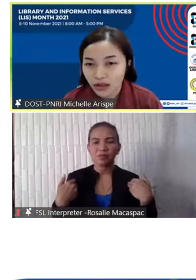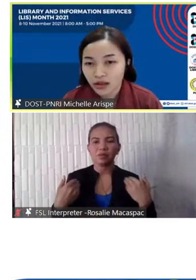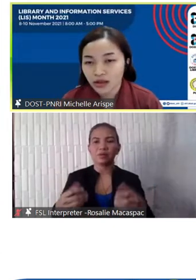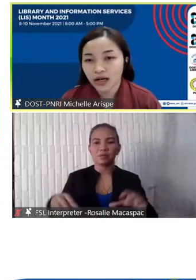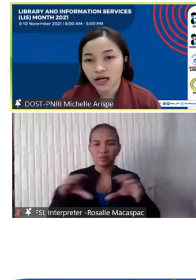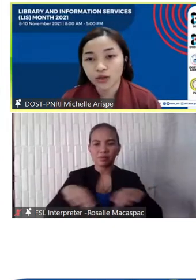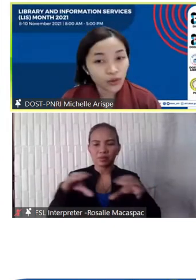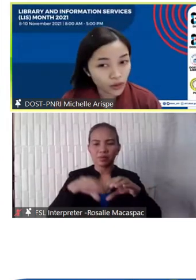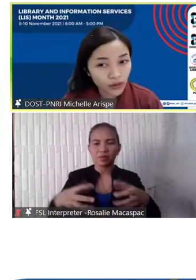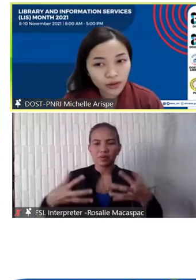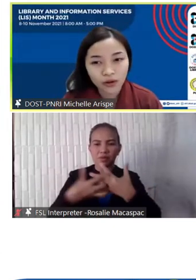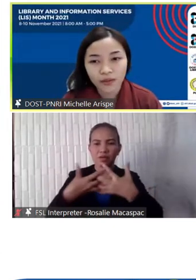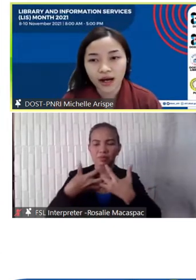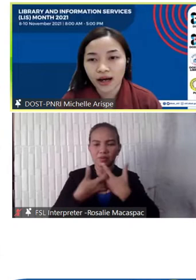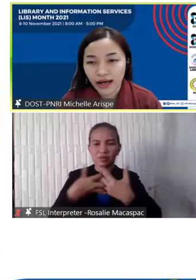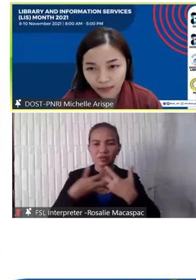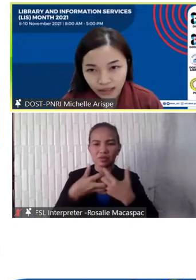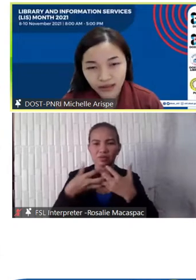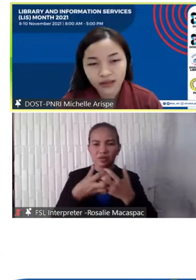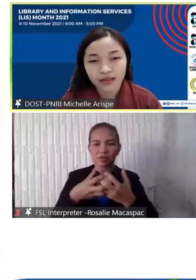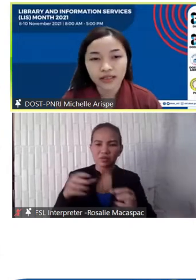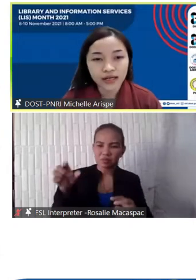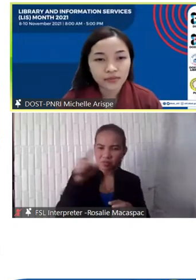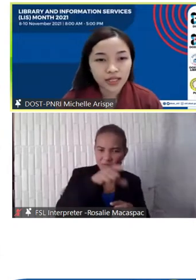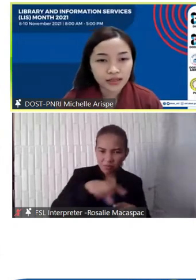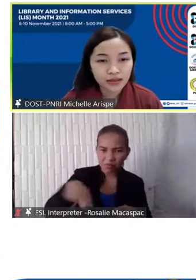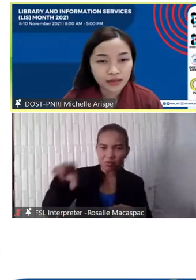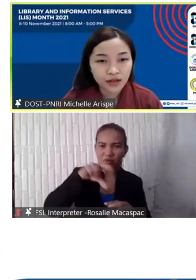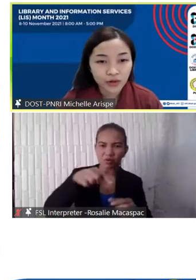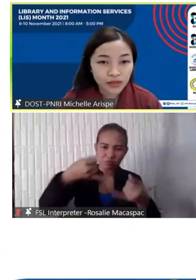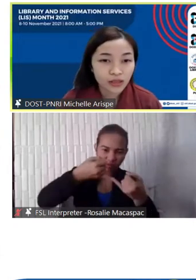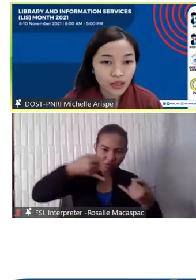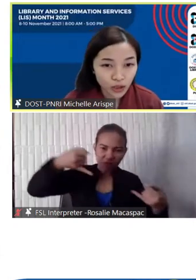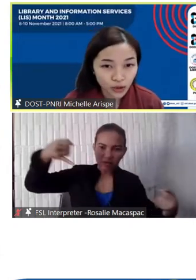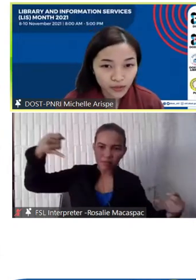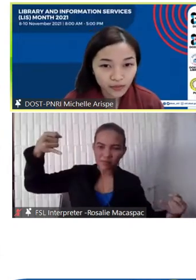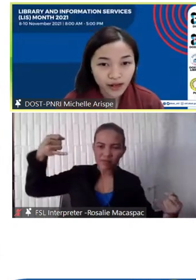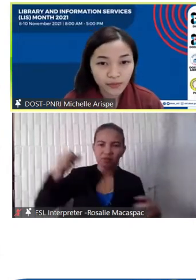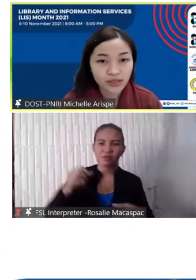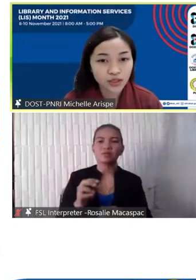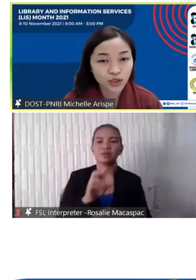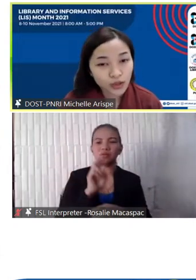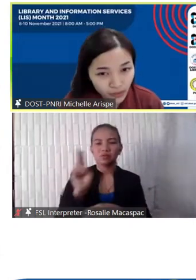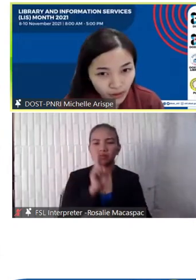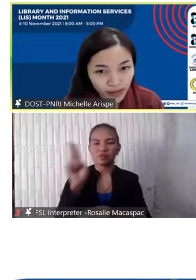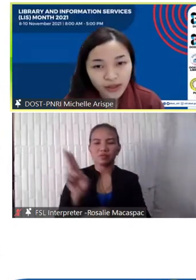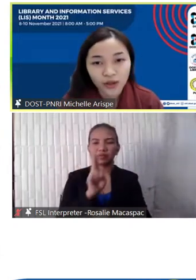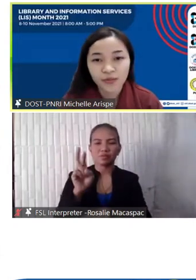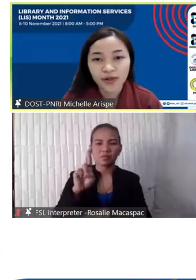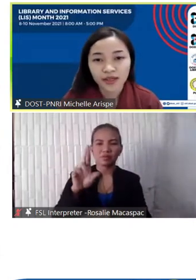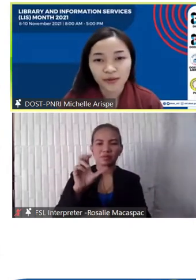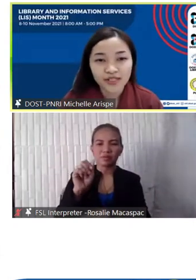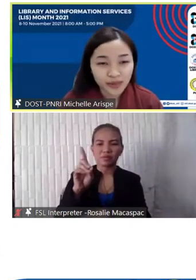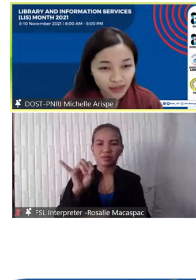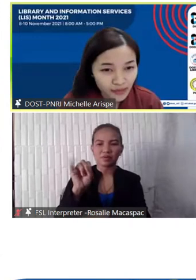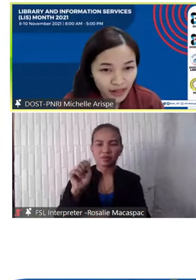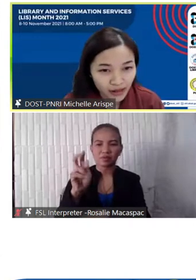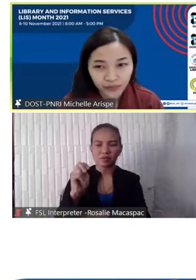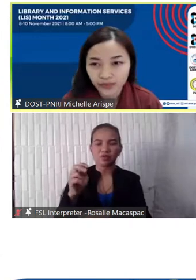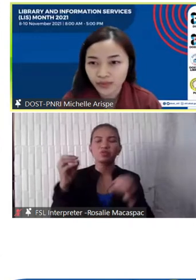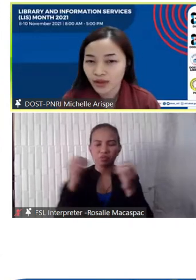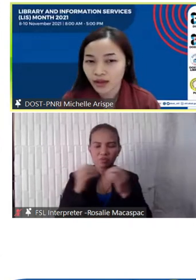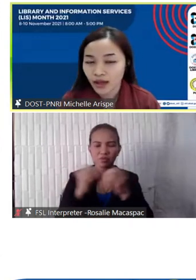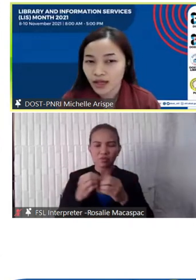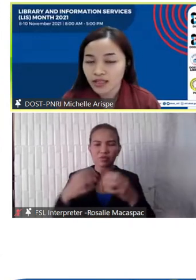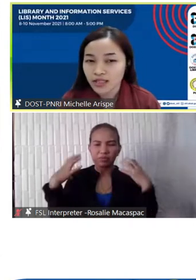rubber, gulong o mga kable, ginagamitan din ng radiation para mas durable or maging mas